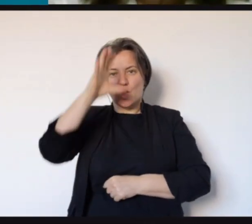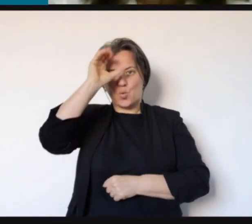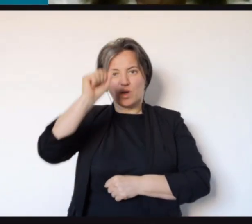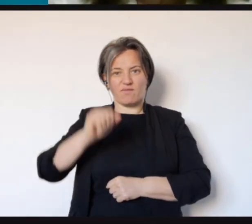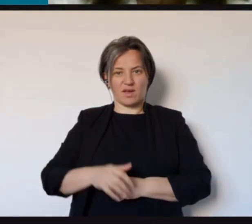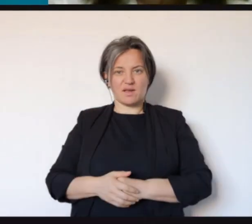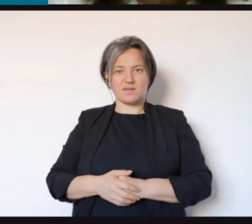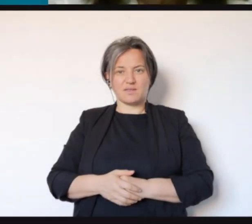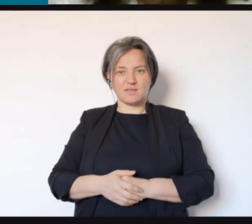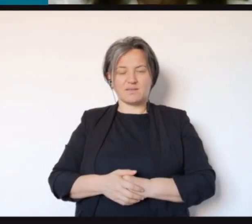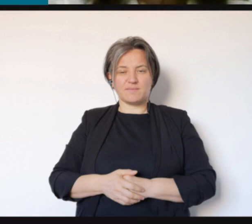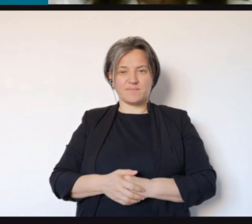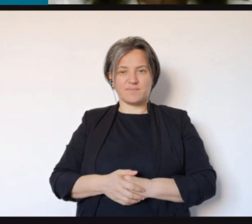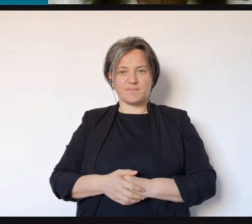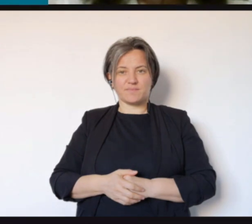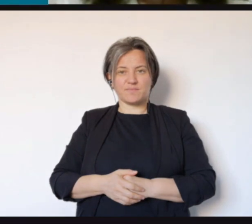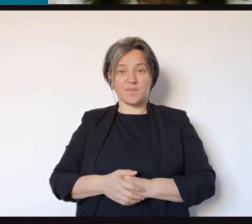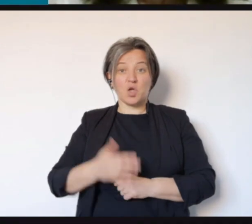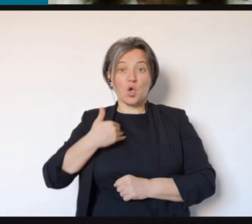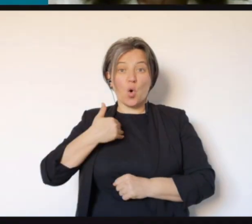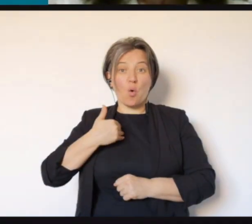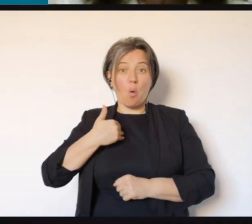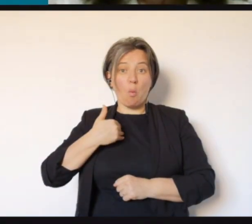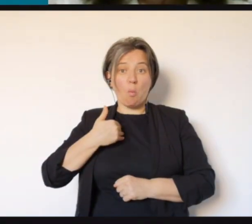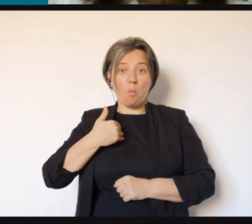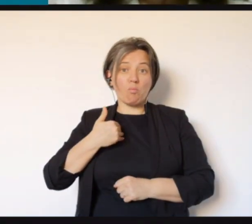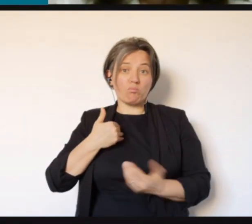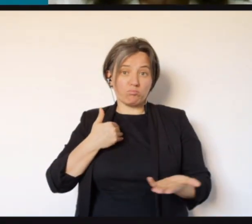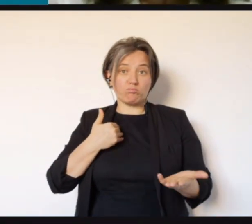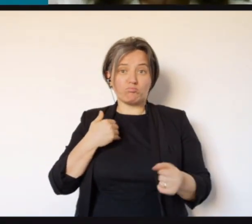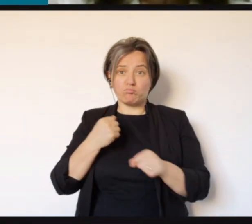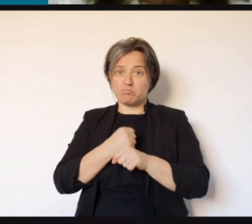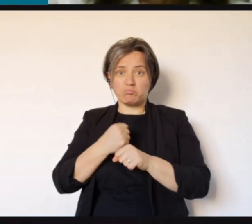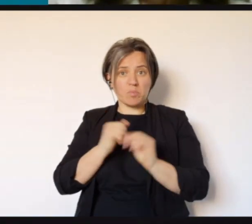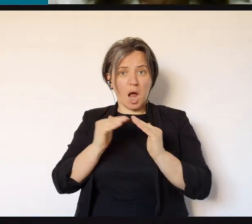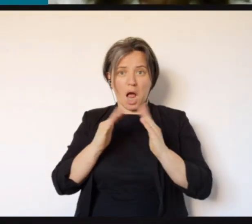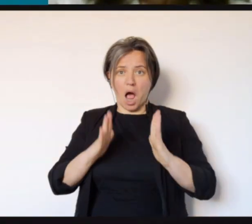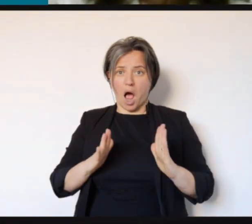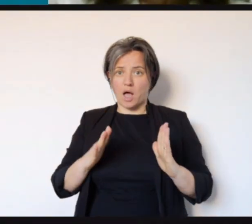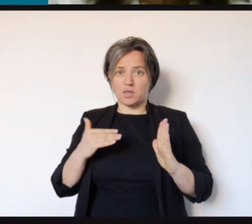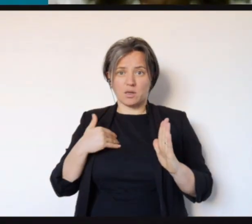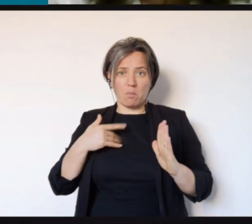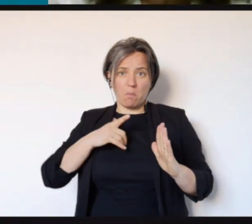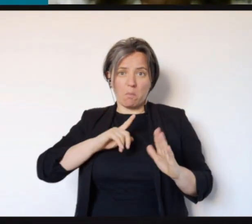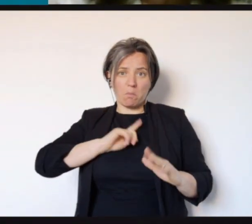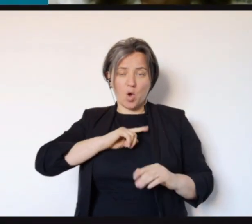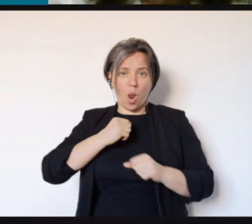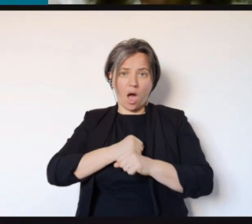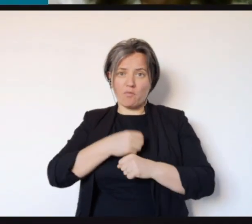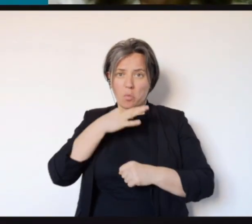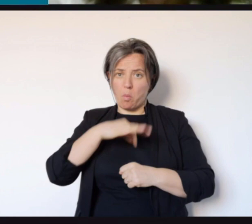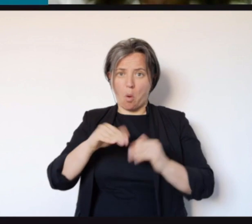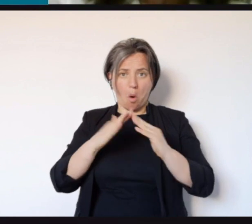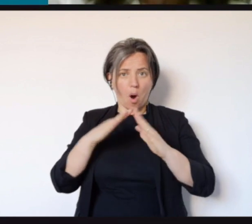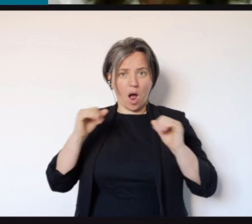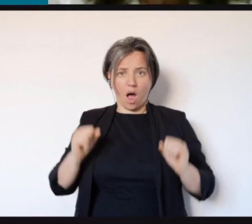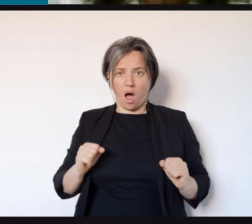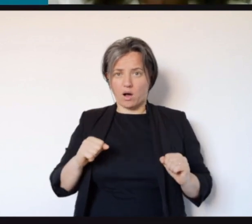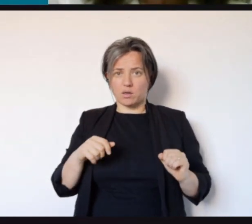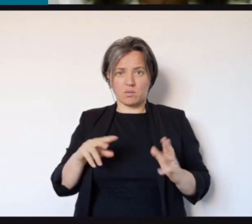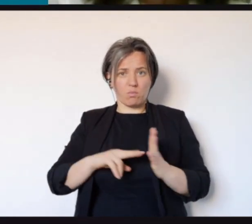lavoro. Io praticamente posso lavorare benissimo da casa per quello che faccio